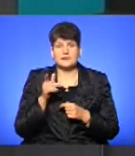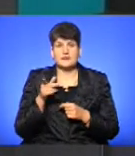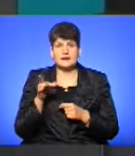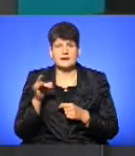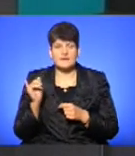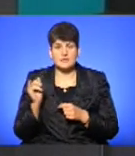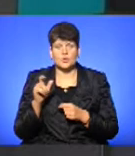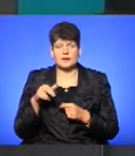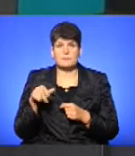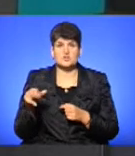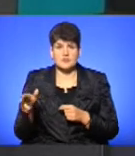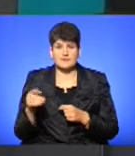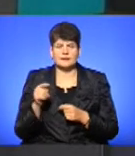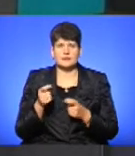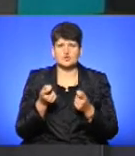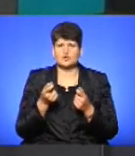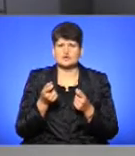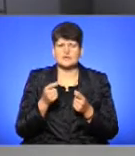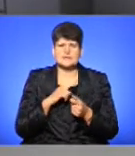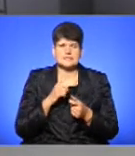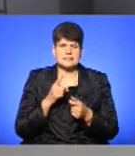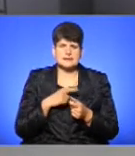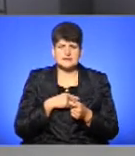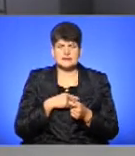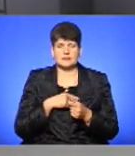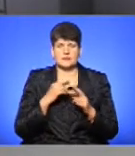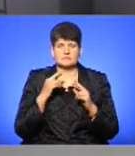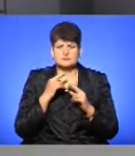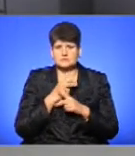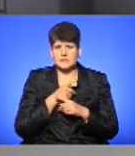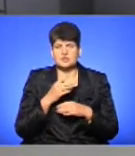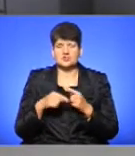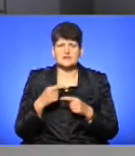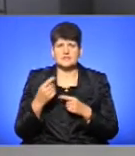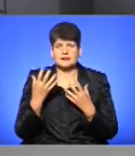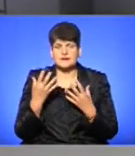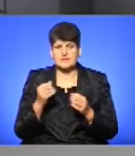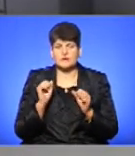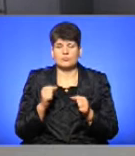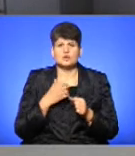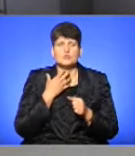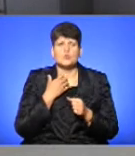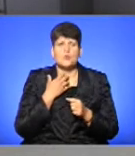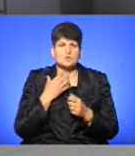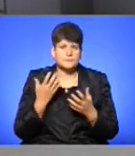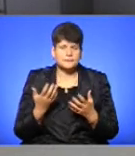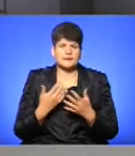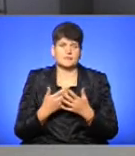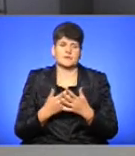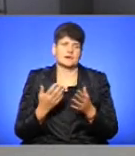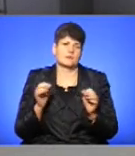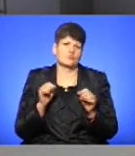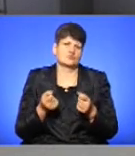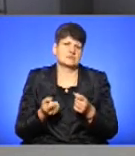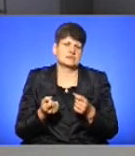Відповідно, там йде трошечки і сильна інтоксикація, і вже через декілька днів може з'явитися першіння в горлі, там вже може